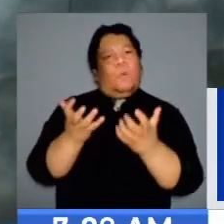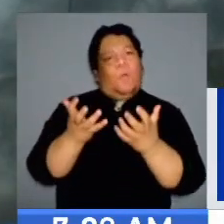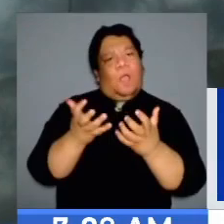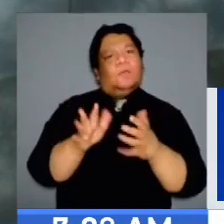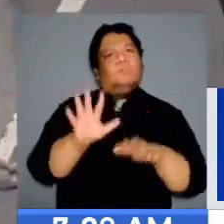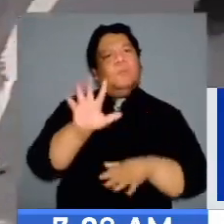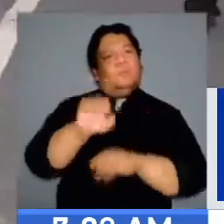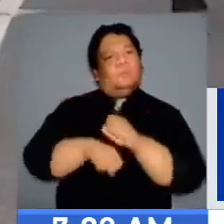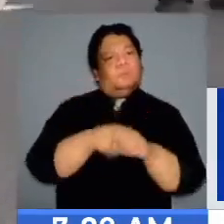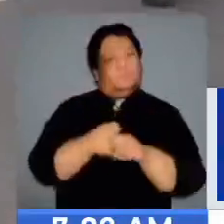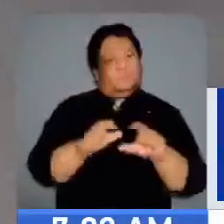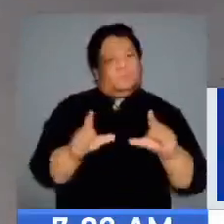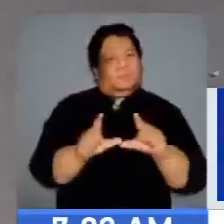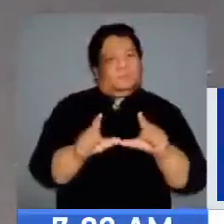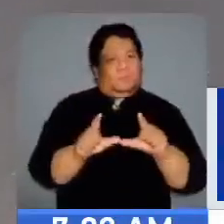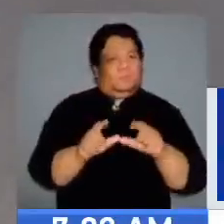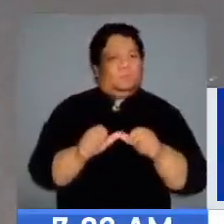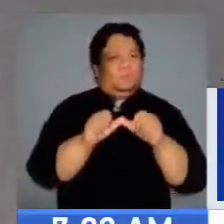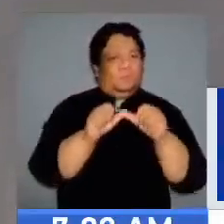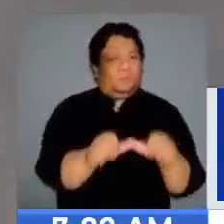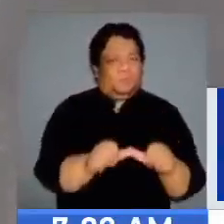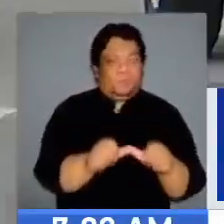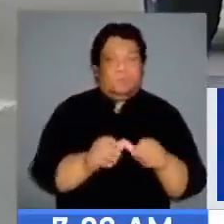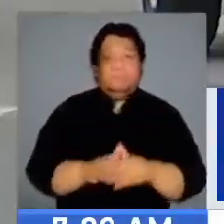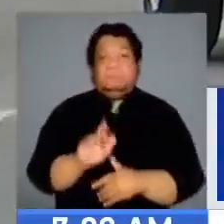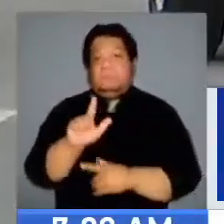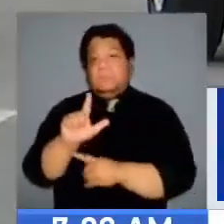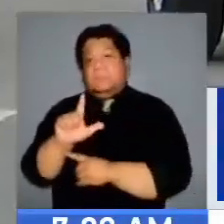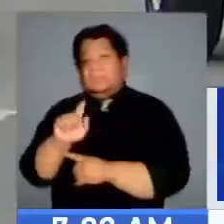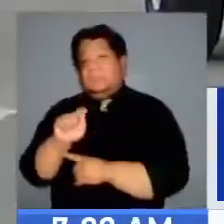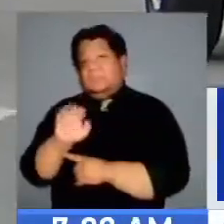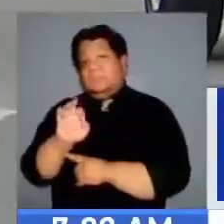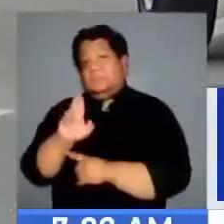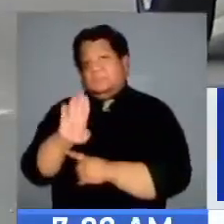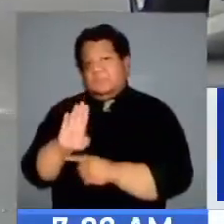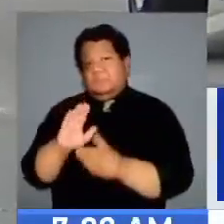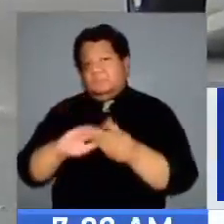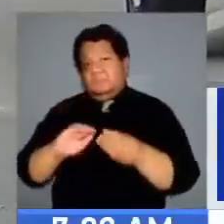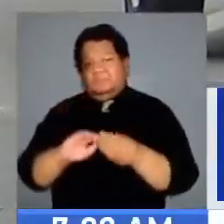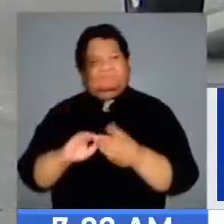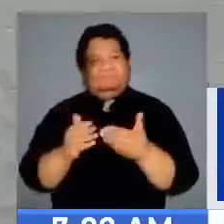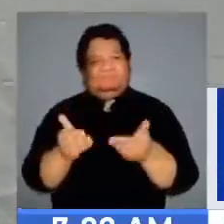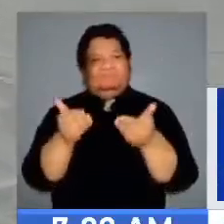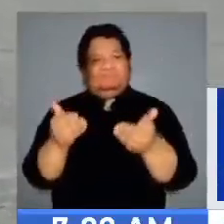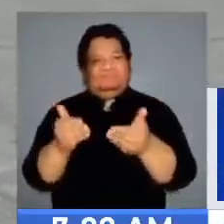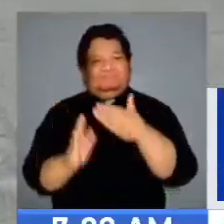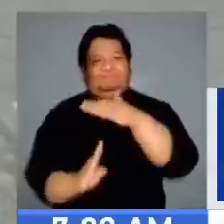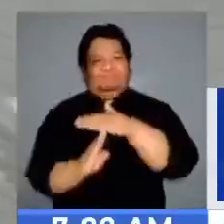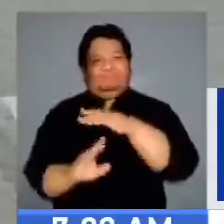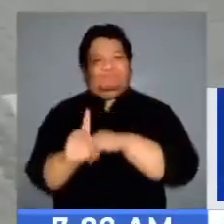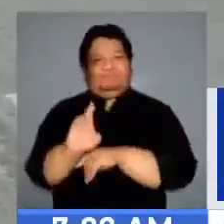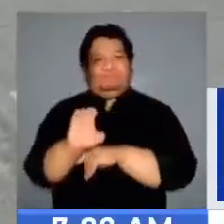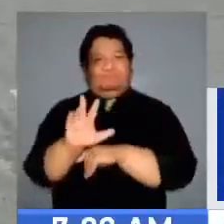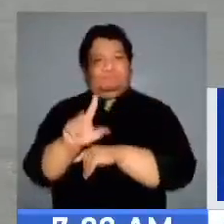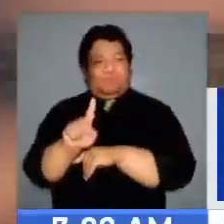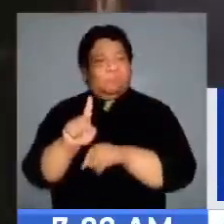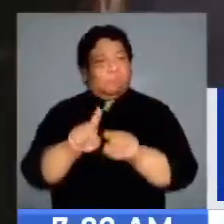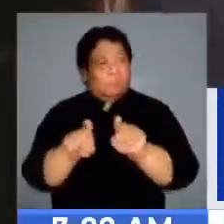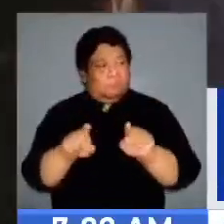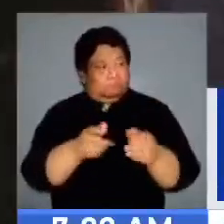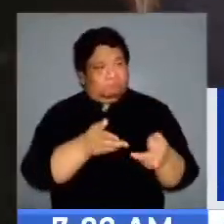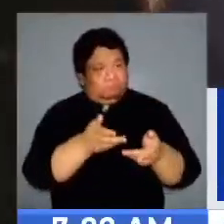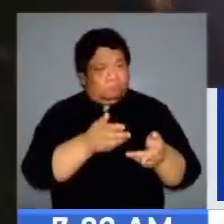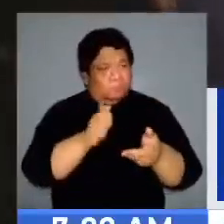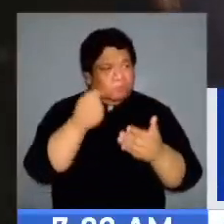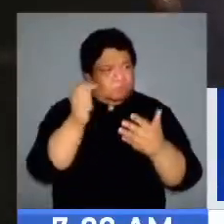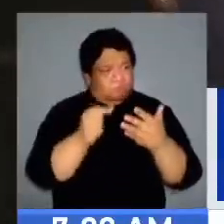nang urungan ang December 31 deadline. Pero bukas naman daw silang makipag-usap sa transport groups tungkol sa ibang guidelines. Kaya